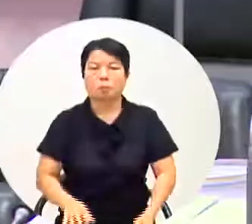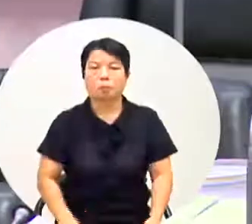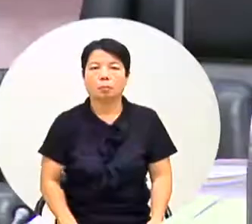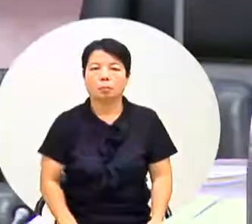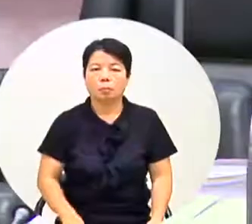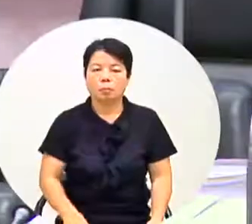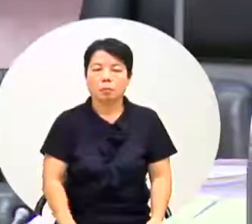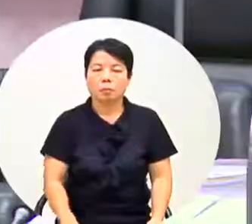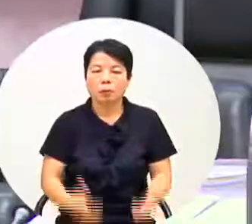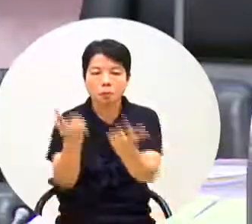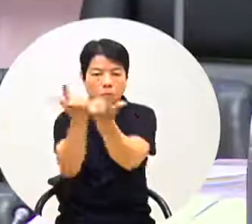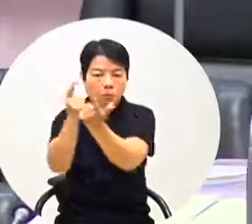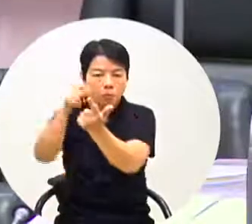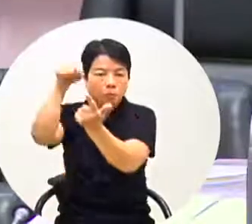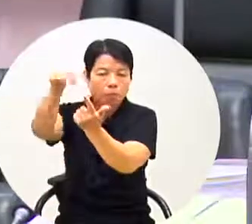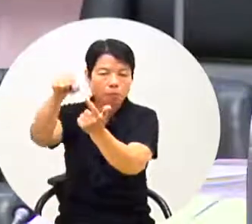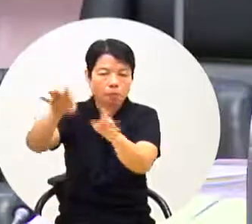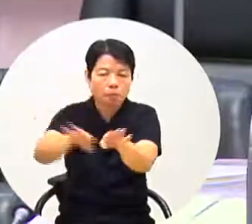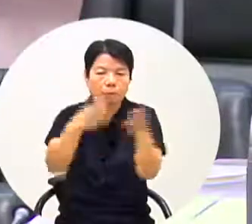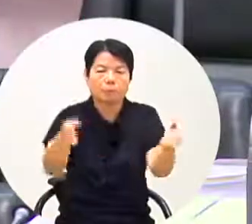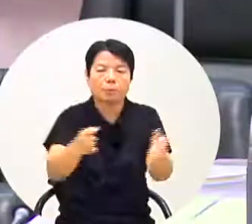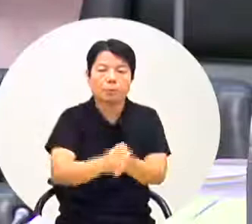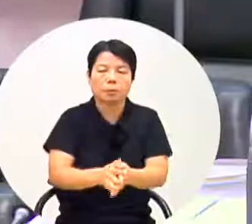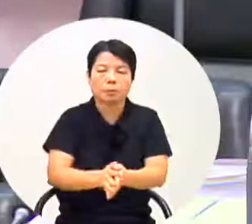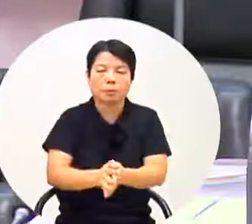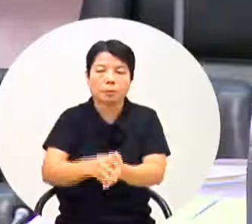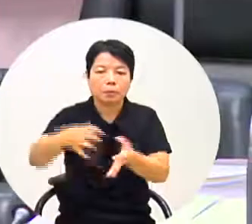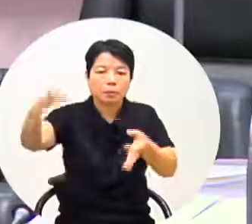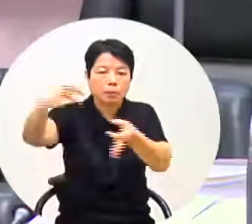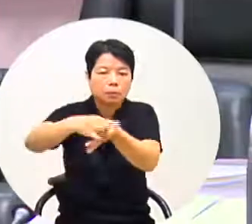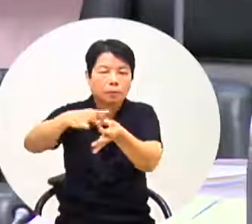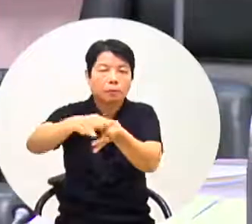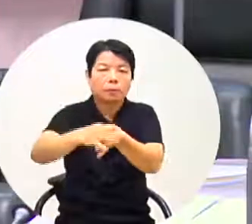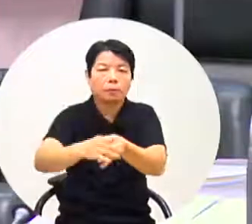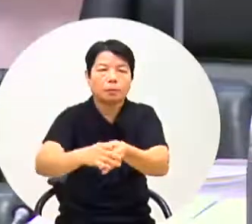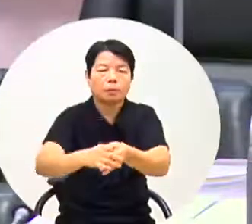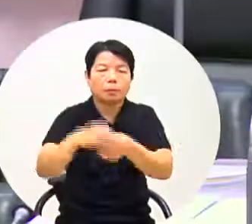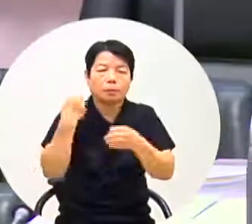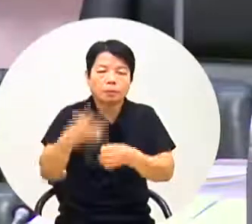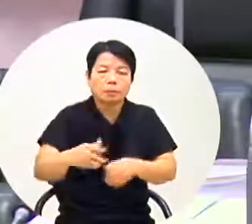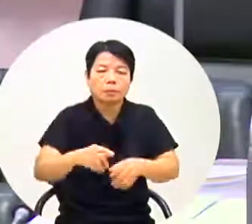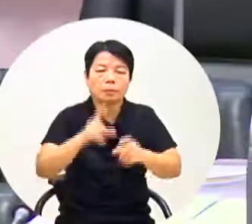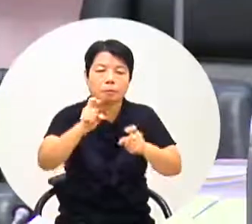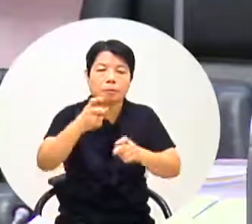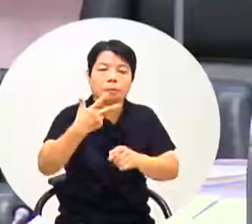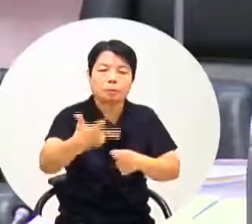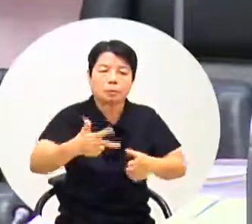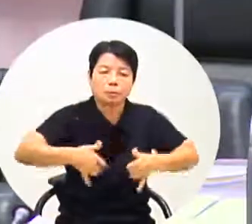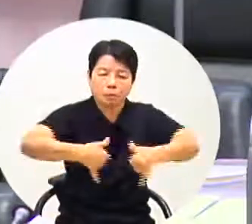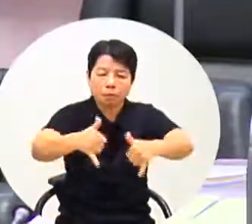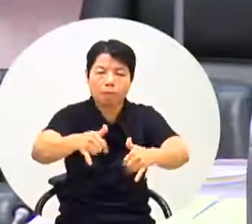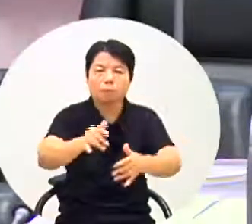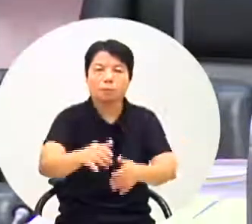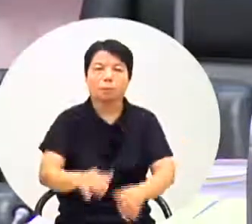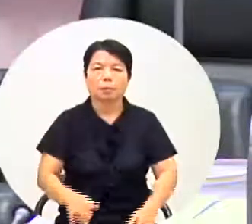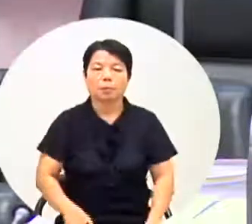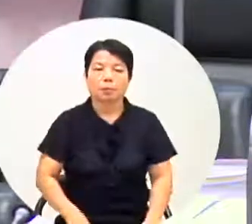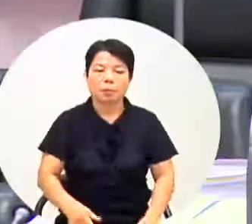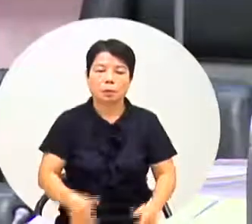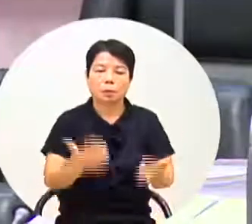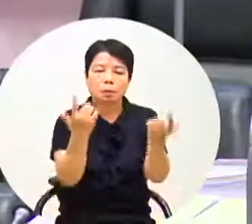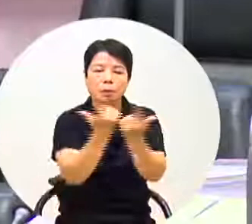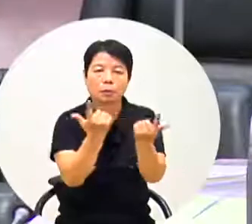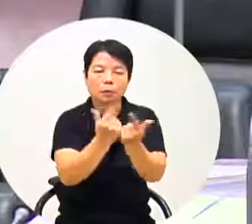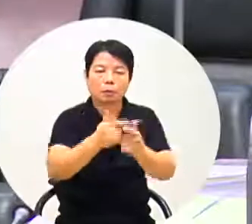北端开始接新台七七线，它叫做德中路跟点昌路口，德中点昌路